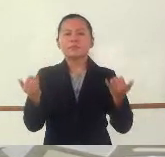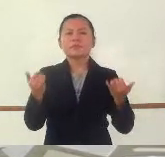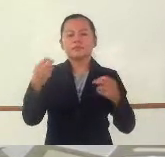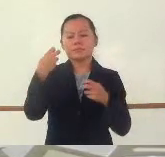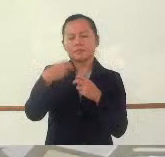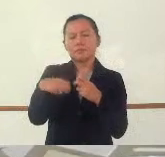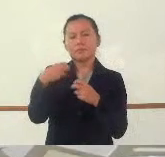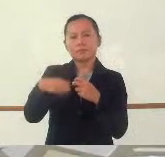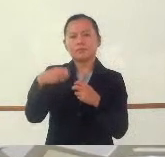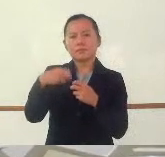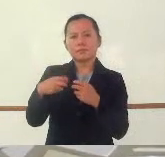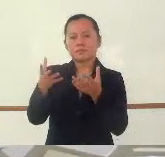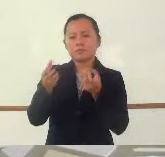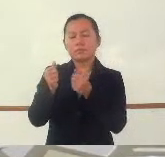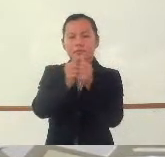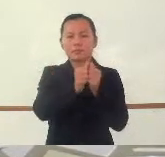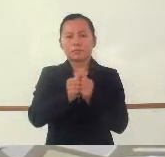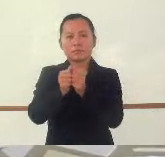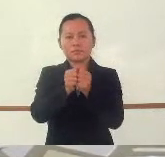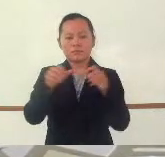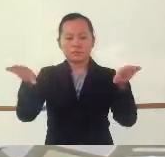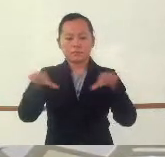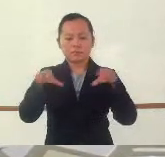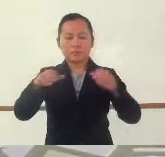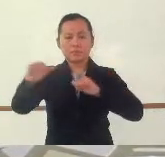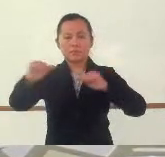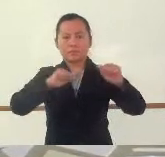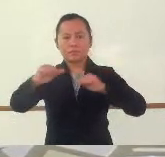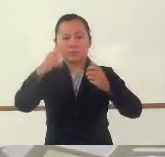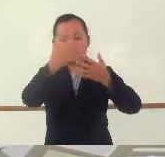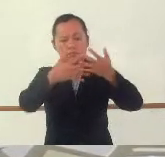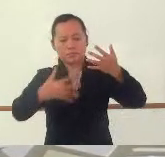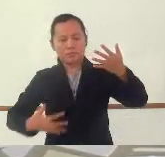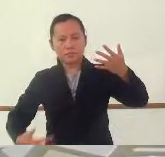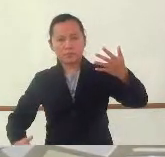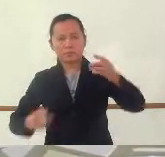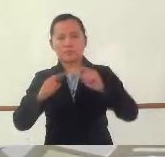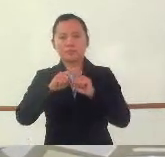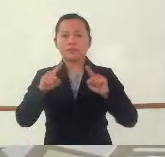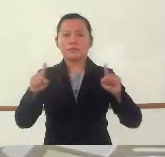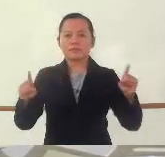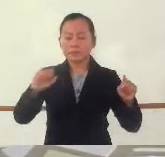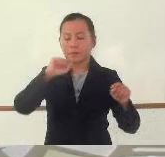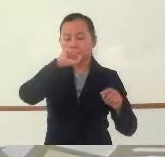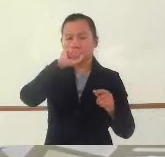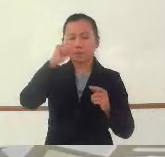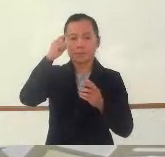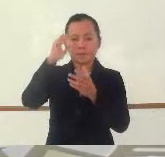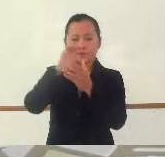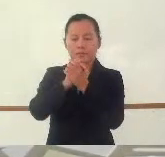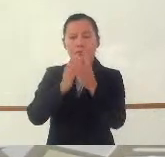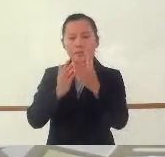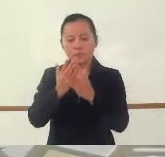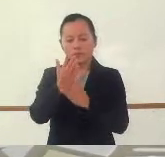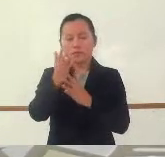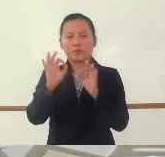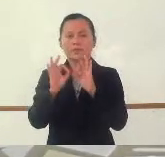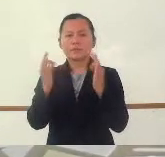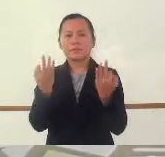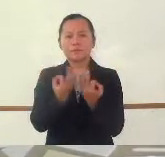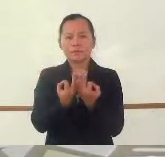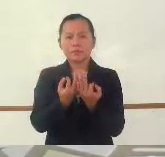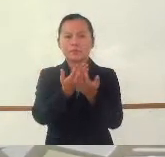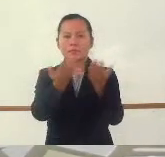untuk bersama-sama melaksanakannya, tetapi saya percaya melalui keluarga kita boleh